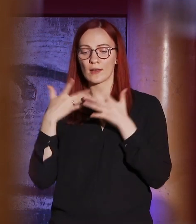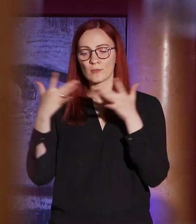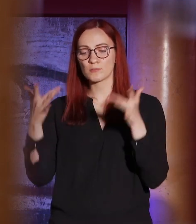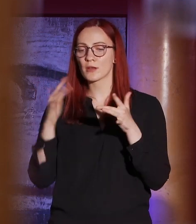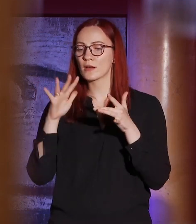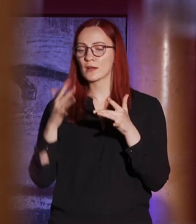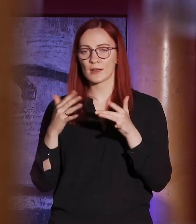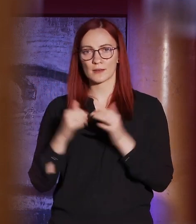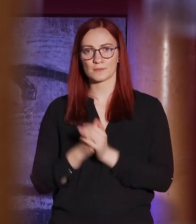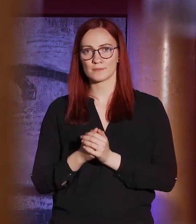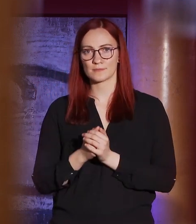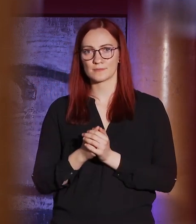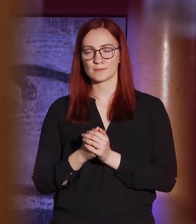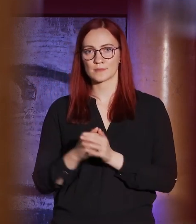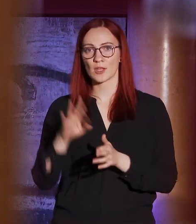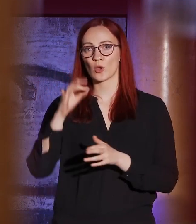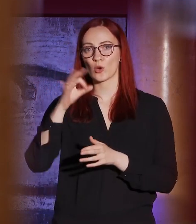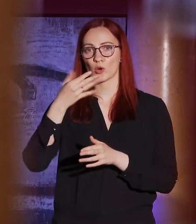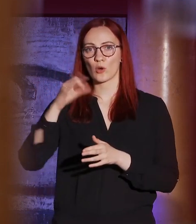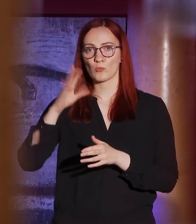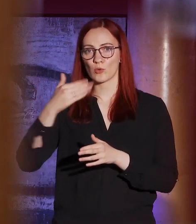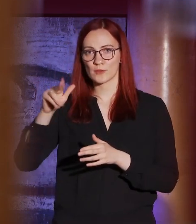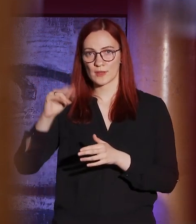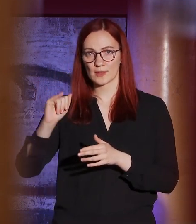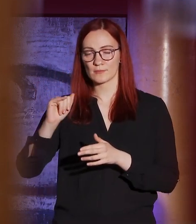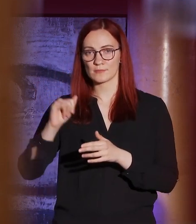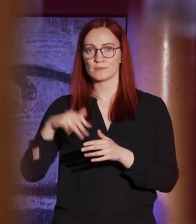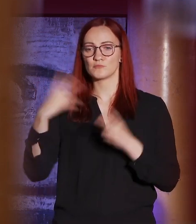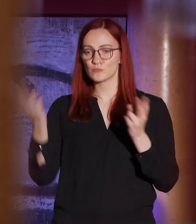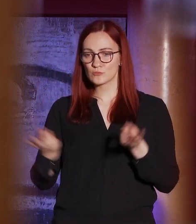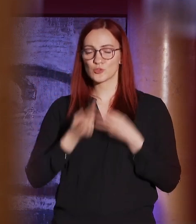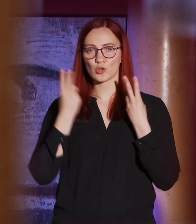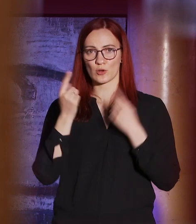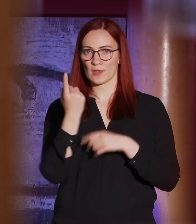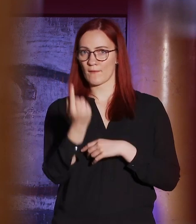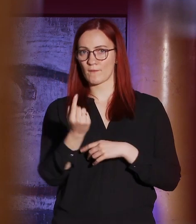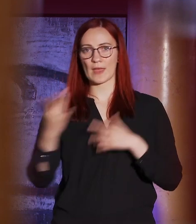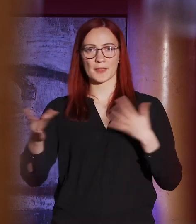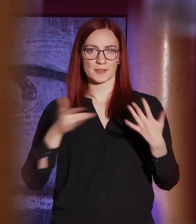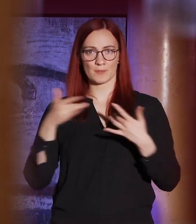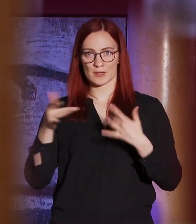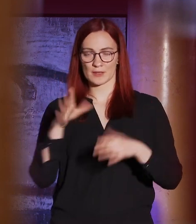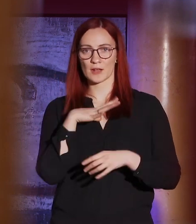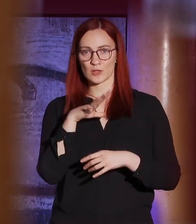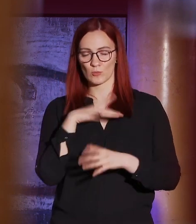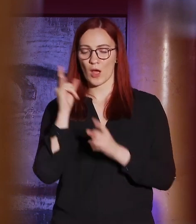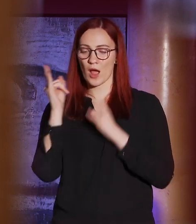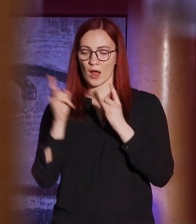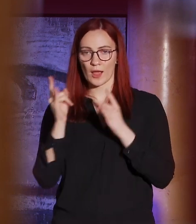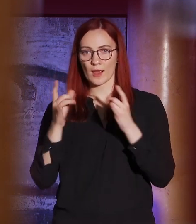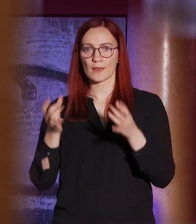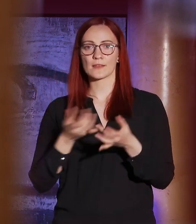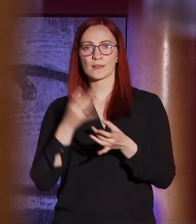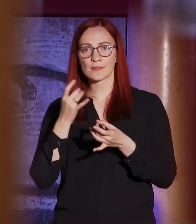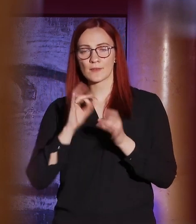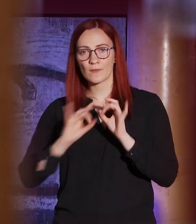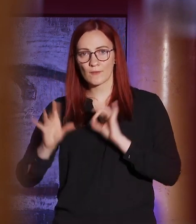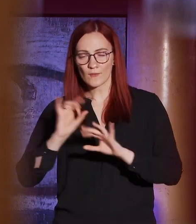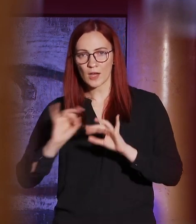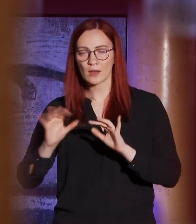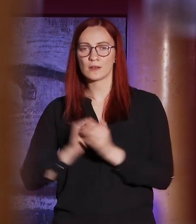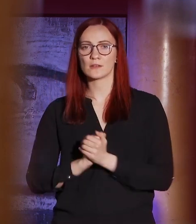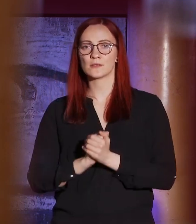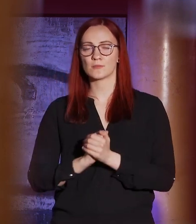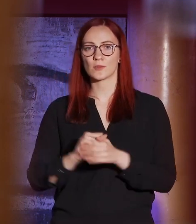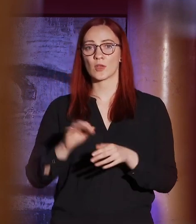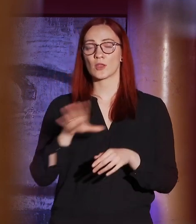Tai rumunai džiaugiasi vienu spektakliu su garsiniu vaizdavimu ir 7 kino filmais, nes turėjo vieną